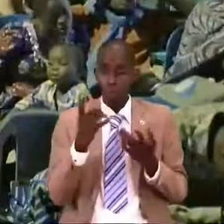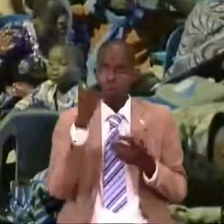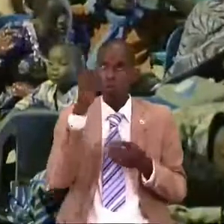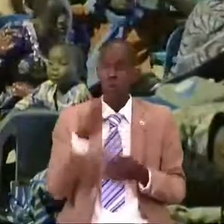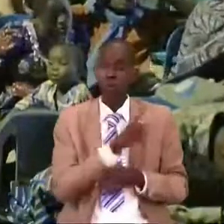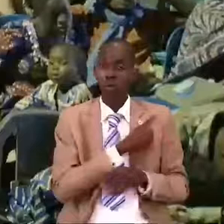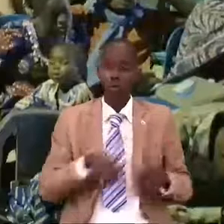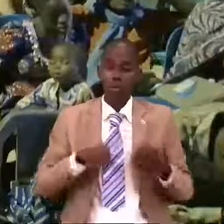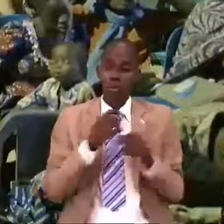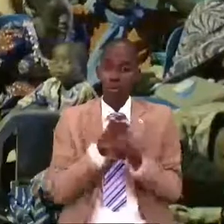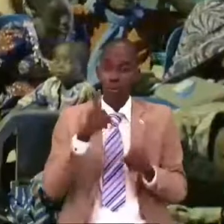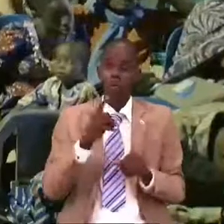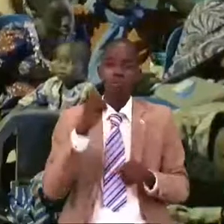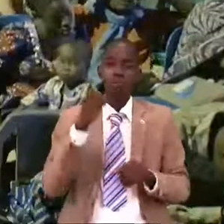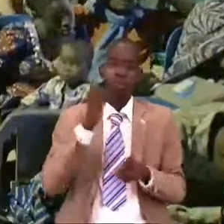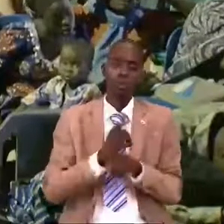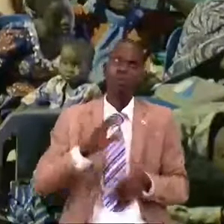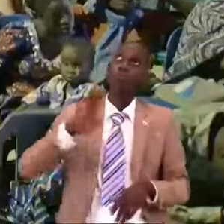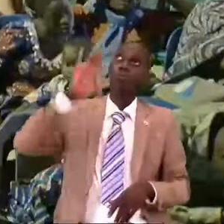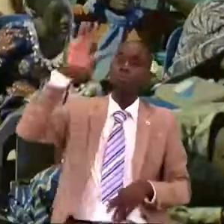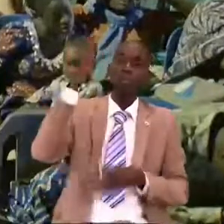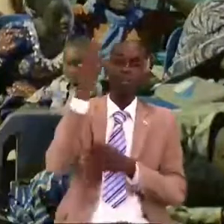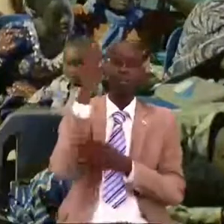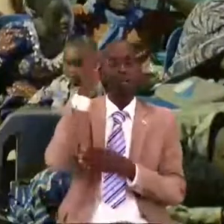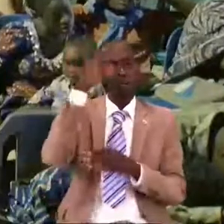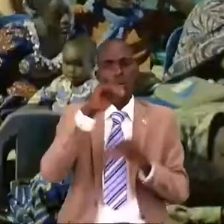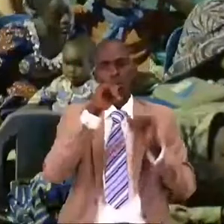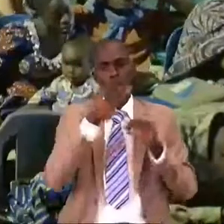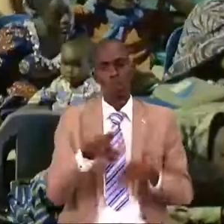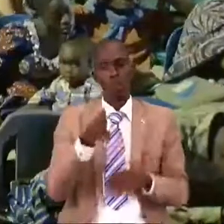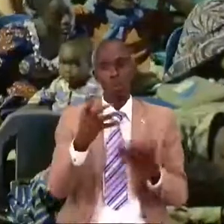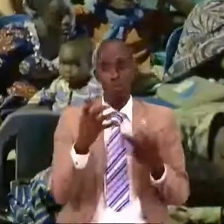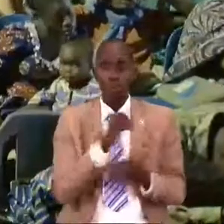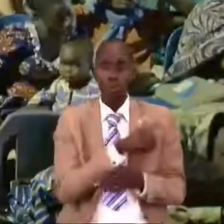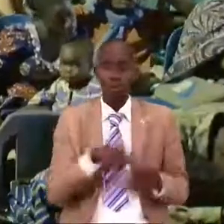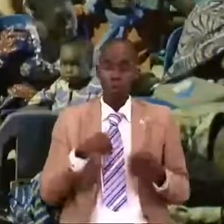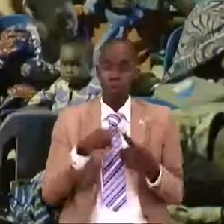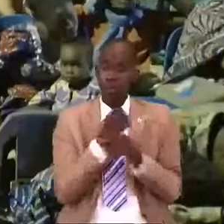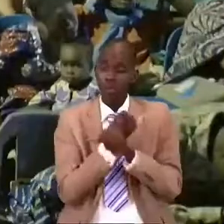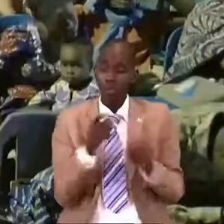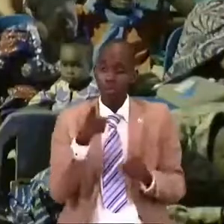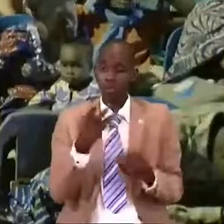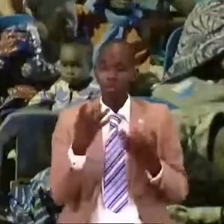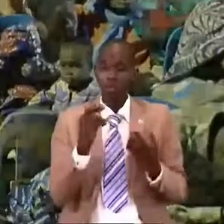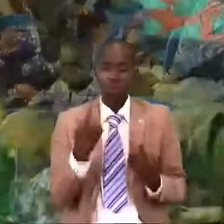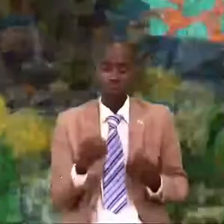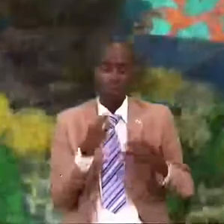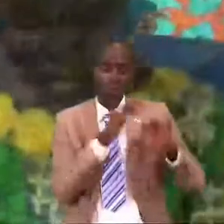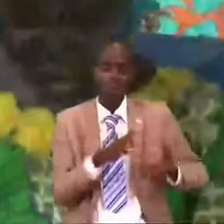Lève bien cette main-là et tu dis au Seigneur, lève la main vers le ciel, la miséricorde vient de toi, le